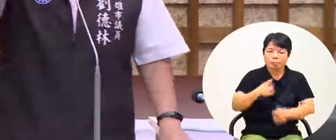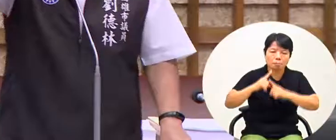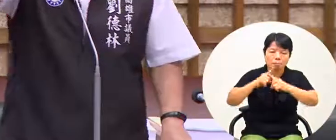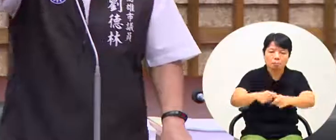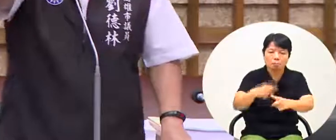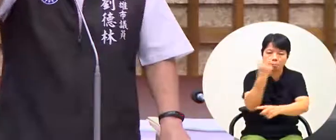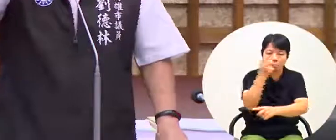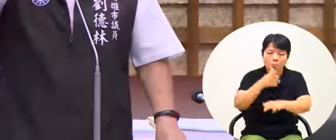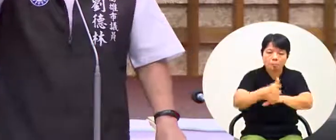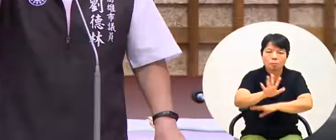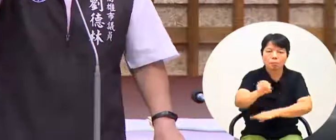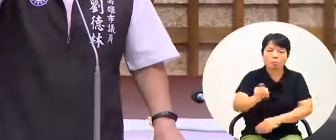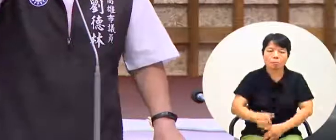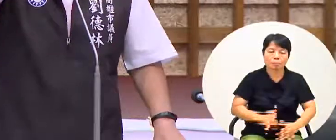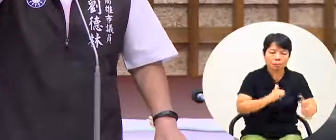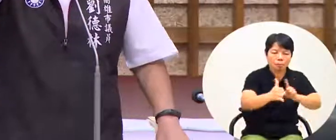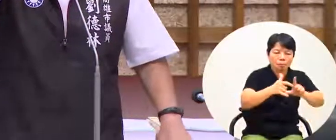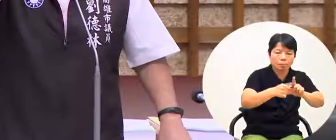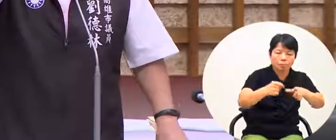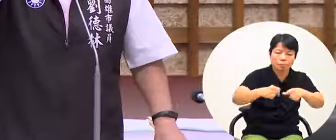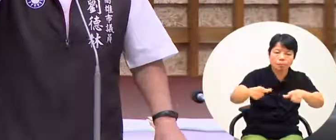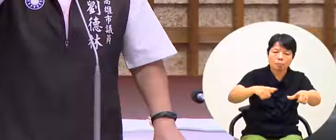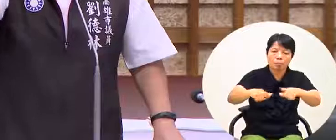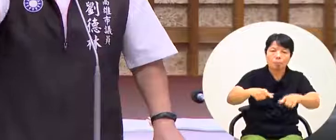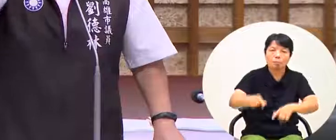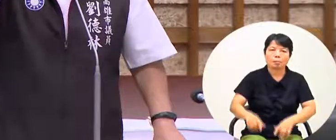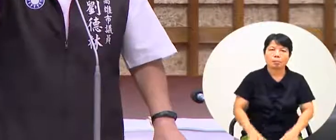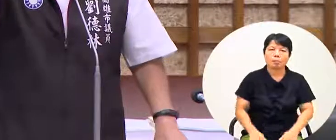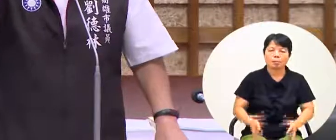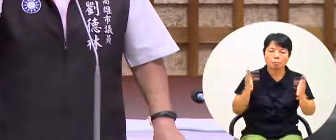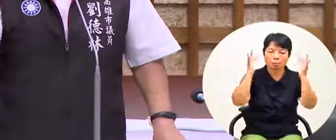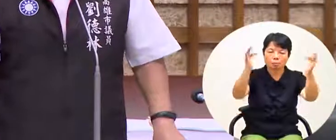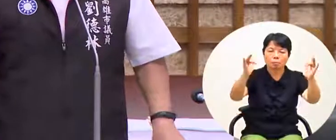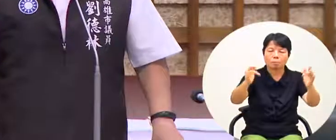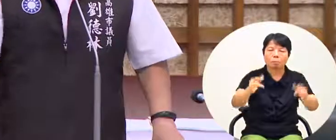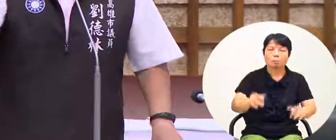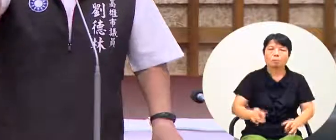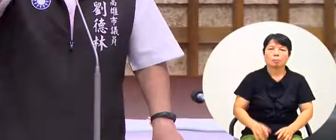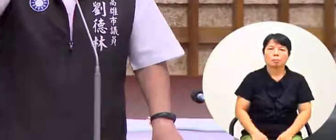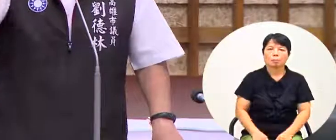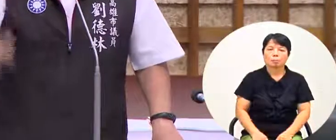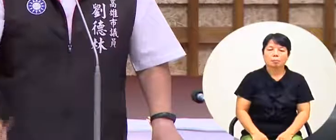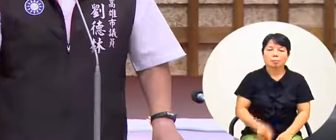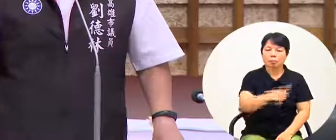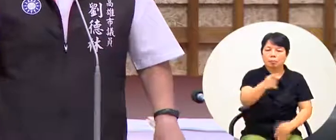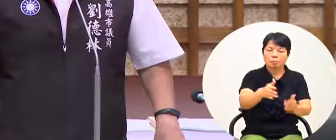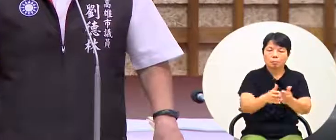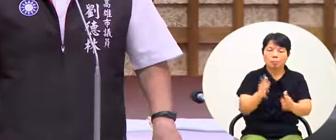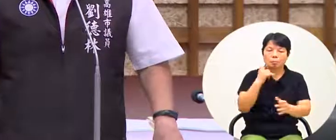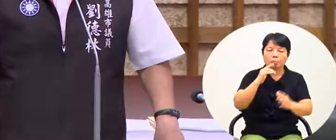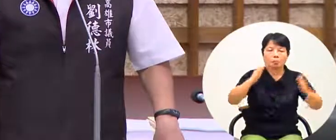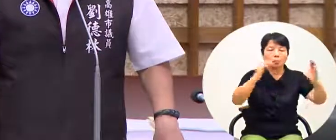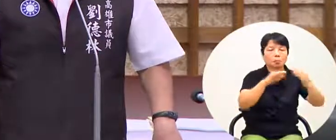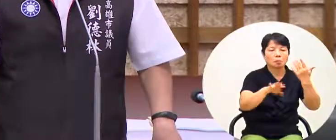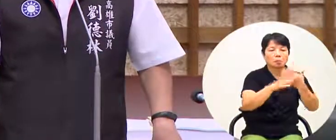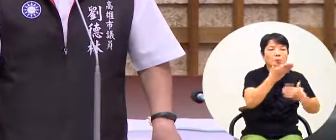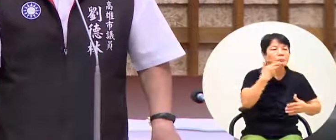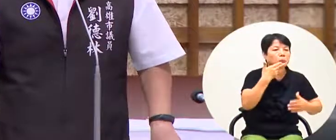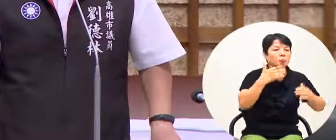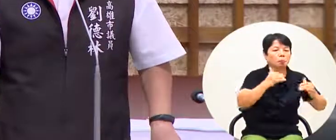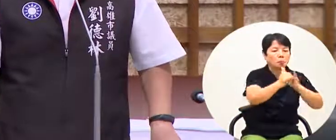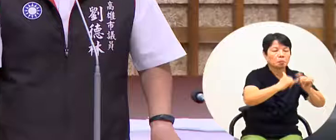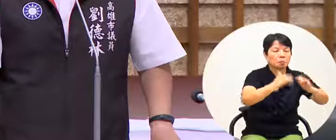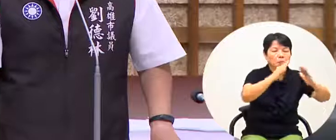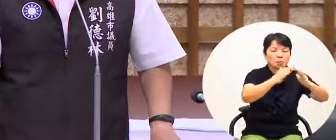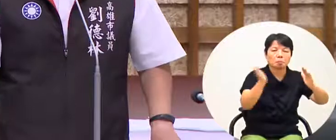的等距就已经落到人家家的房顶上。这个就是你早上提到，你提的你也